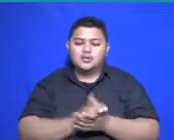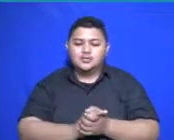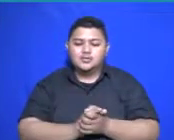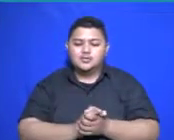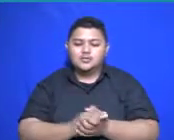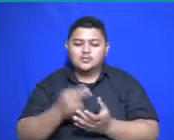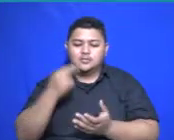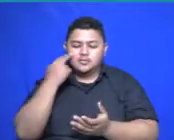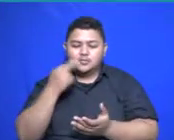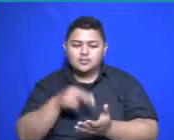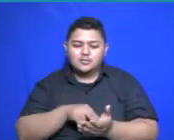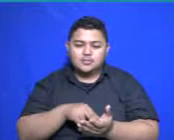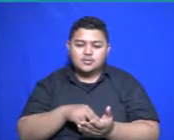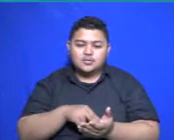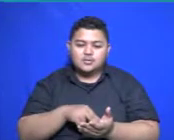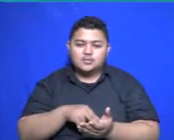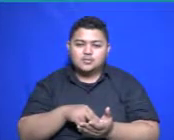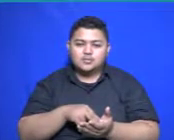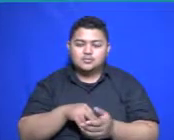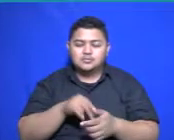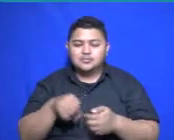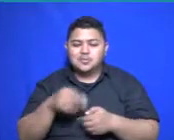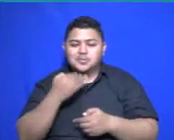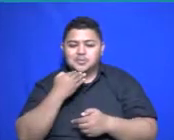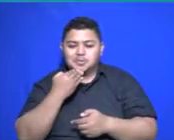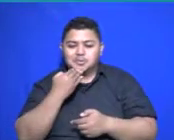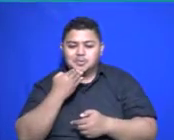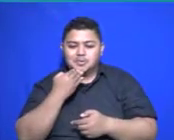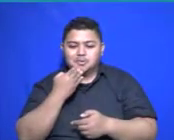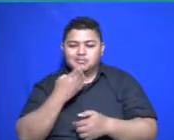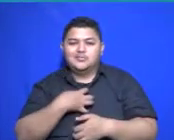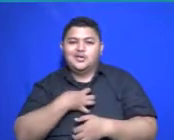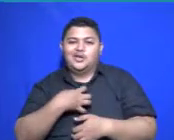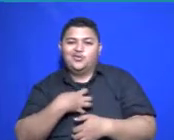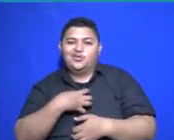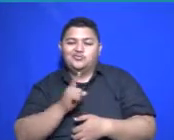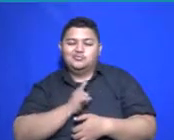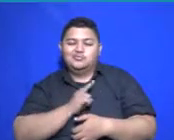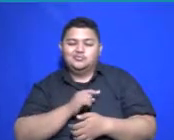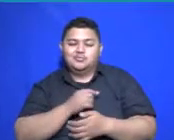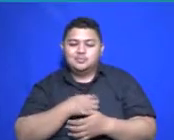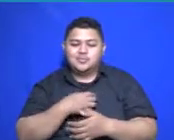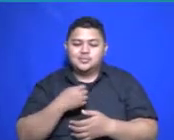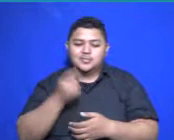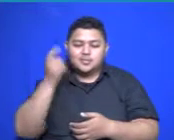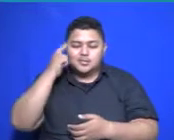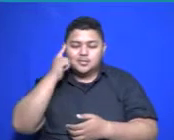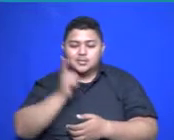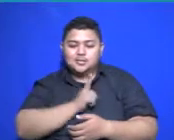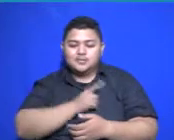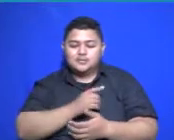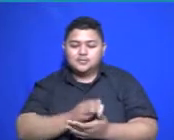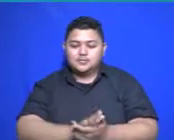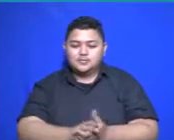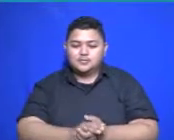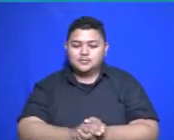terbukti dari semua yang biasanya ada ego sektoral, ada Pak Nyoman, Pak Satya yang hampir setiap